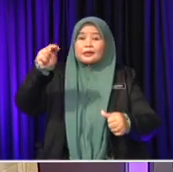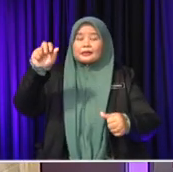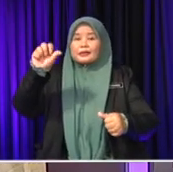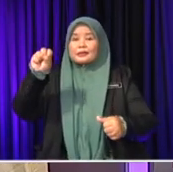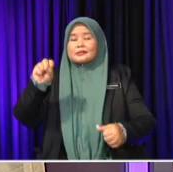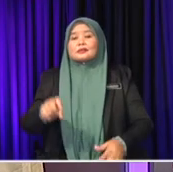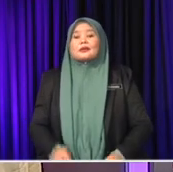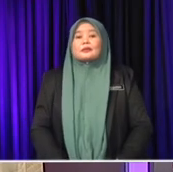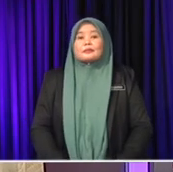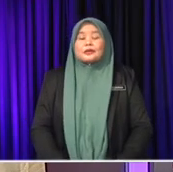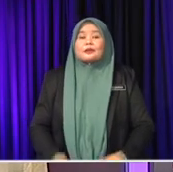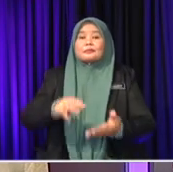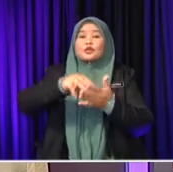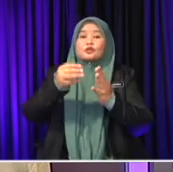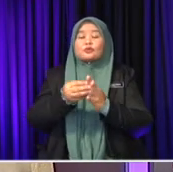manusia